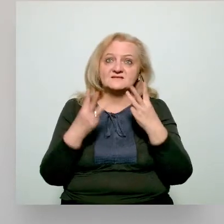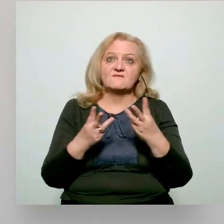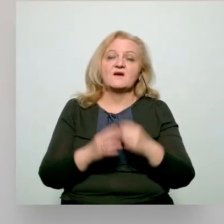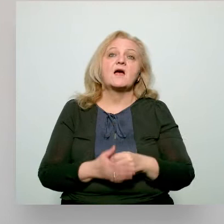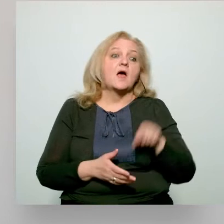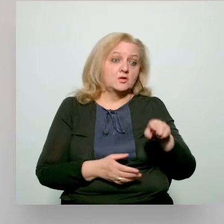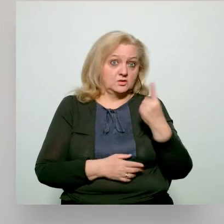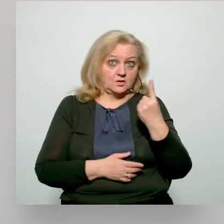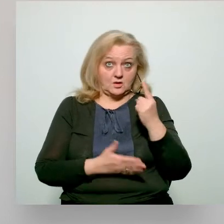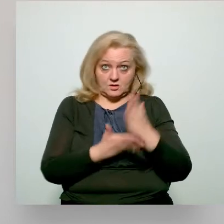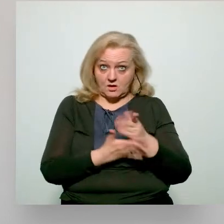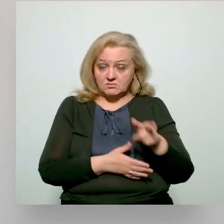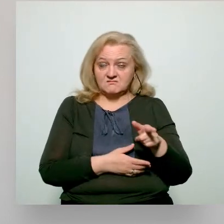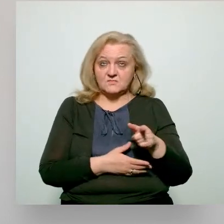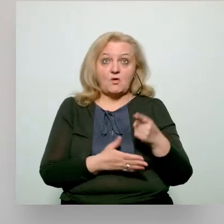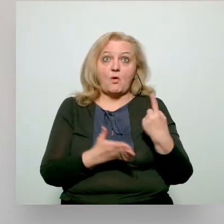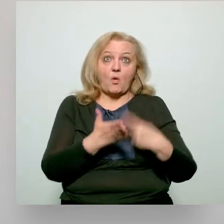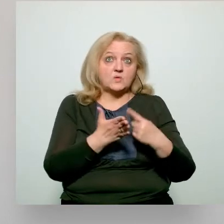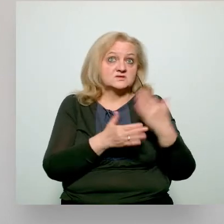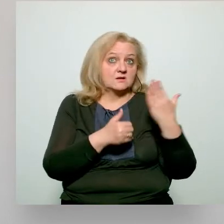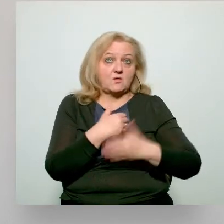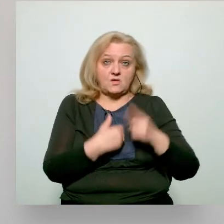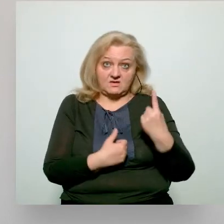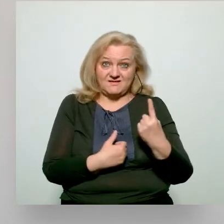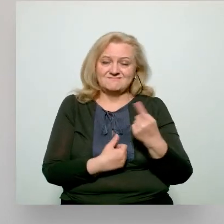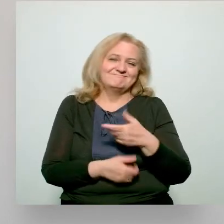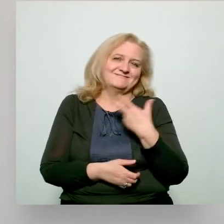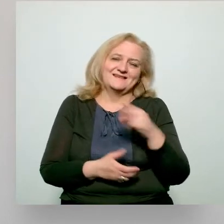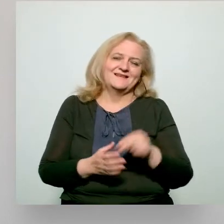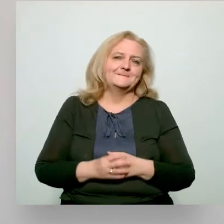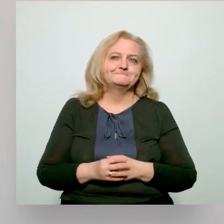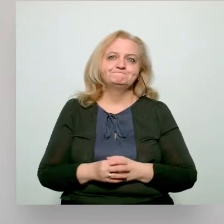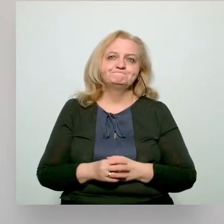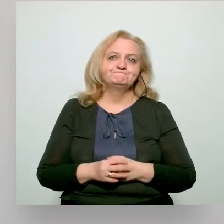nie jedynym, i ostatecznie zarówno